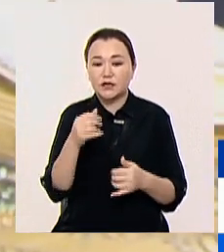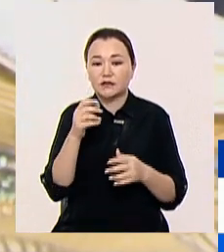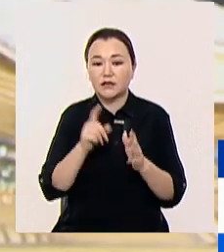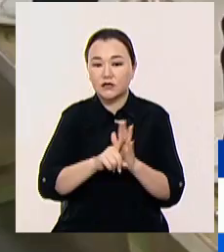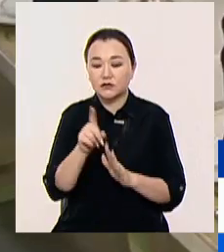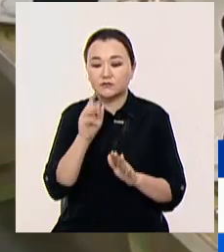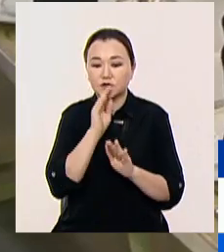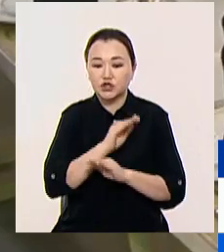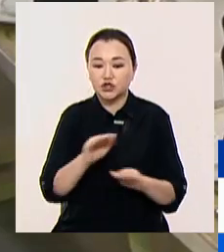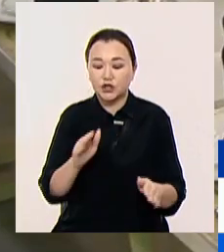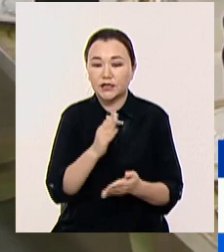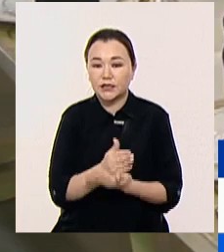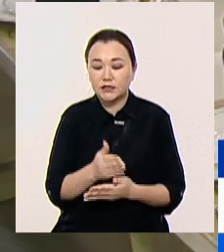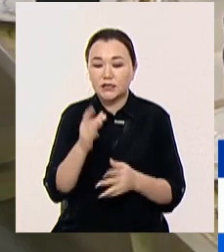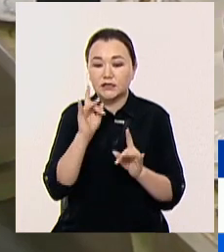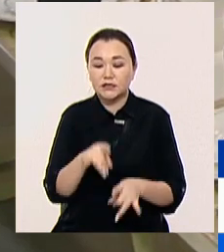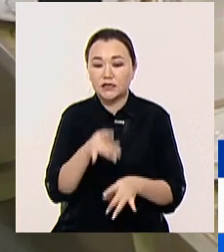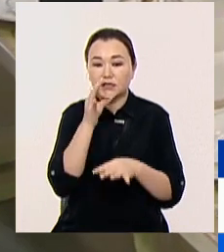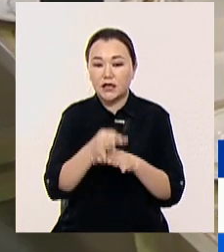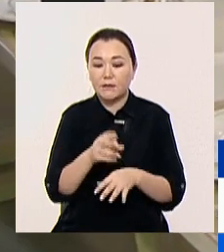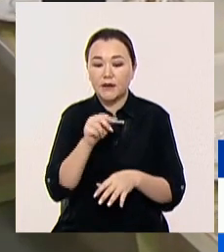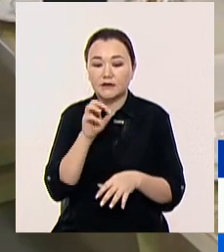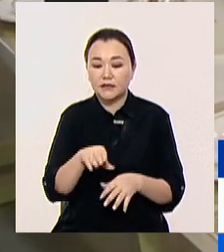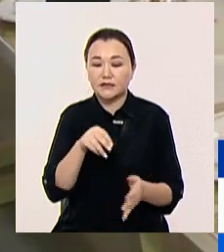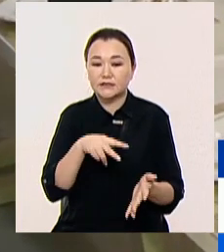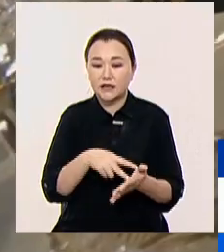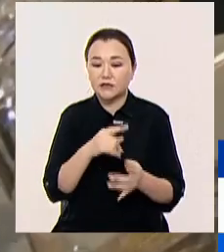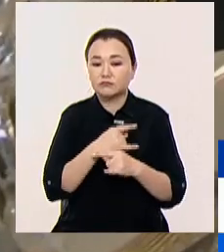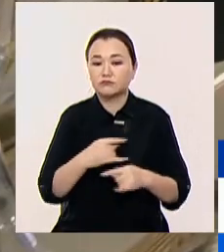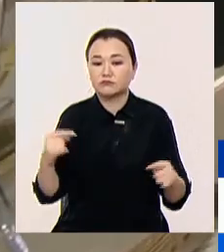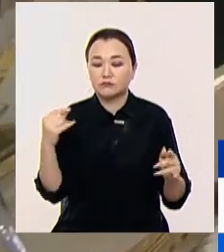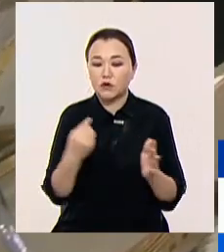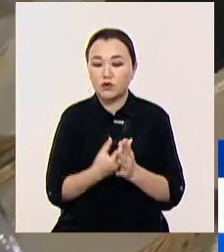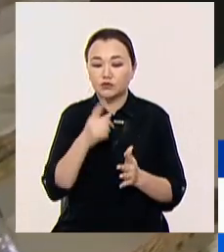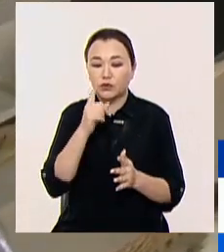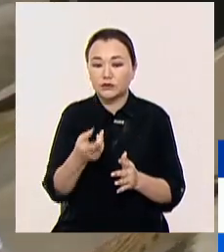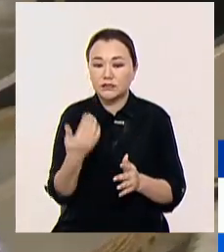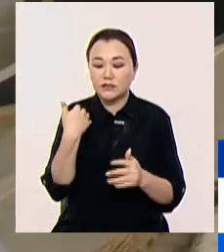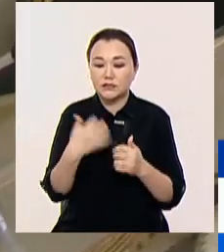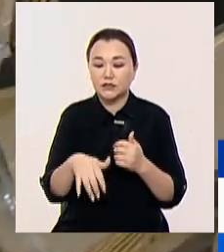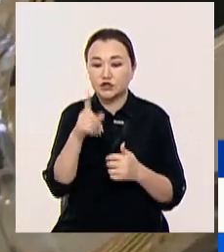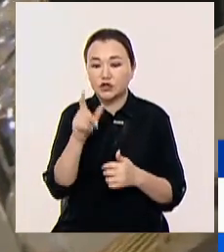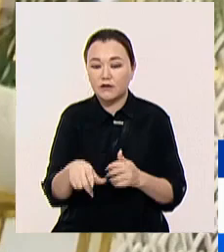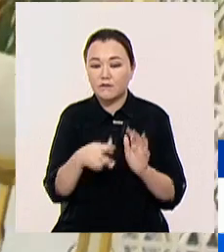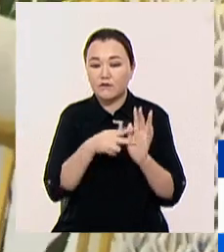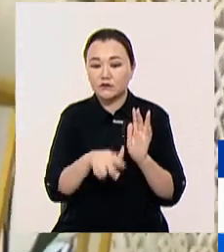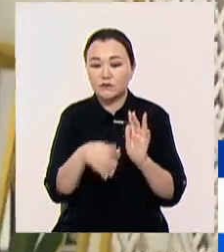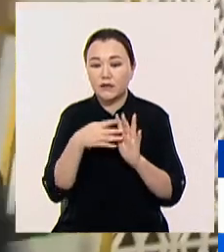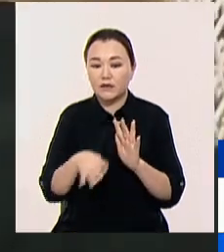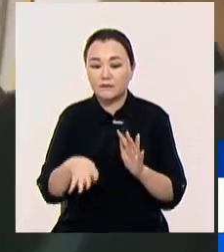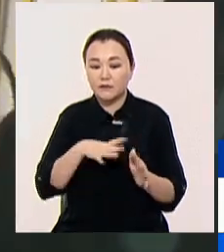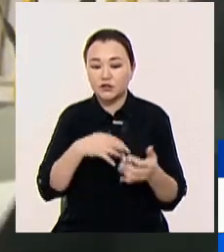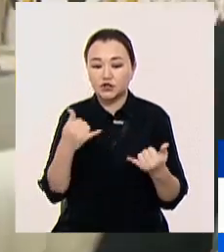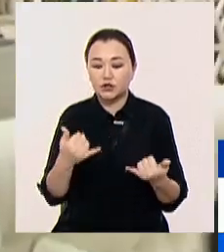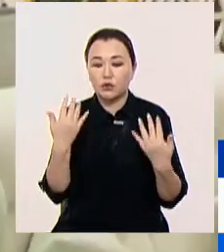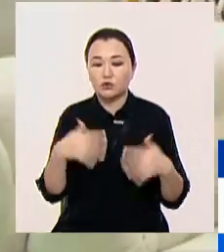небольшое затишье при этом по словам рестораторов банкеты стали дороже если год назад средний чек на человека составлял 8-9.000 тенге